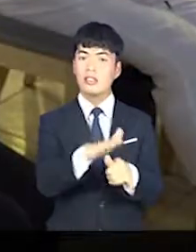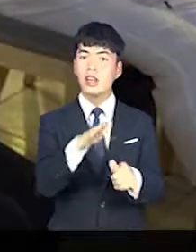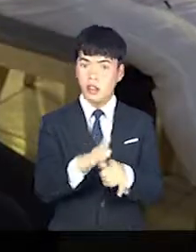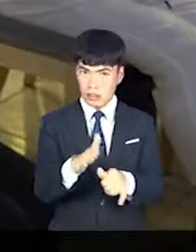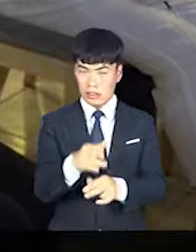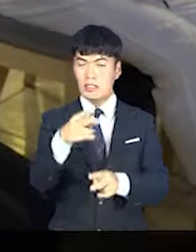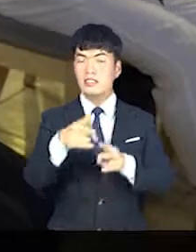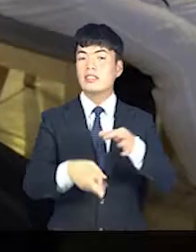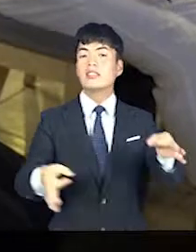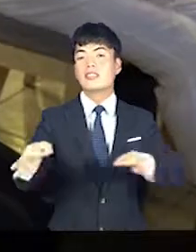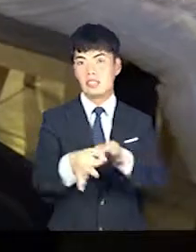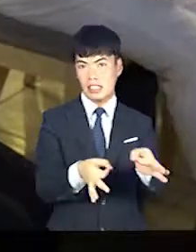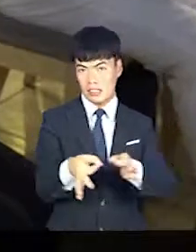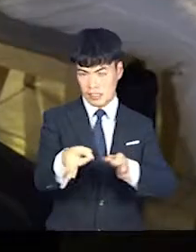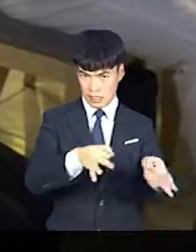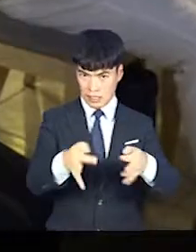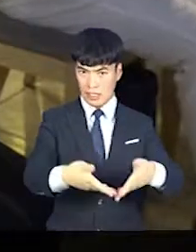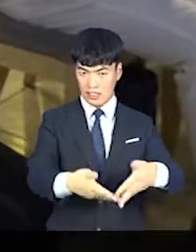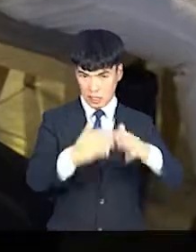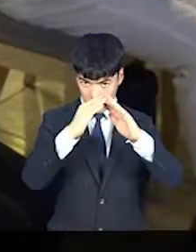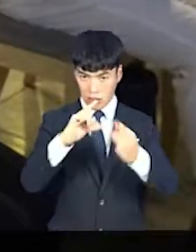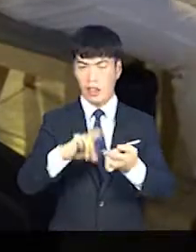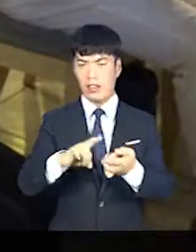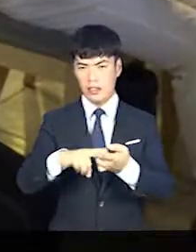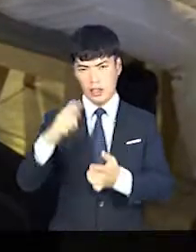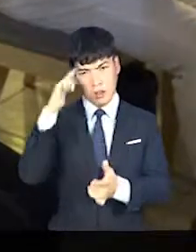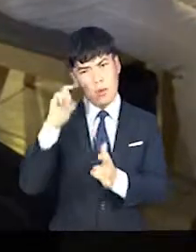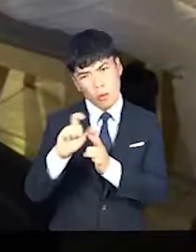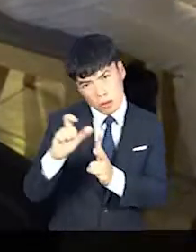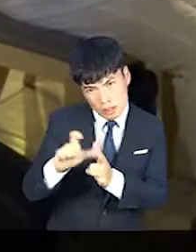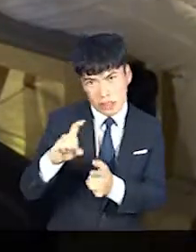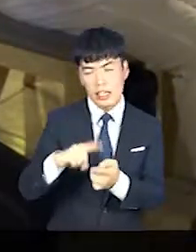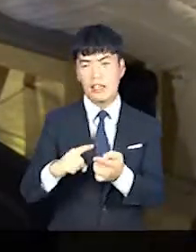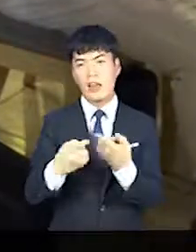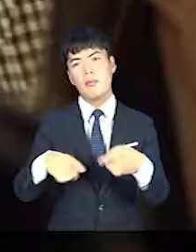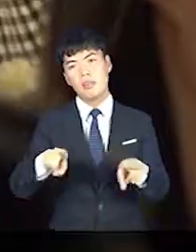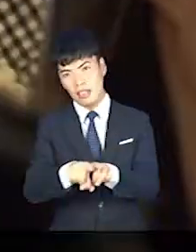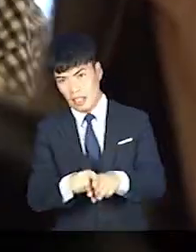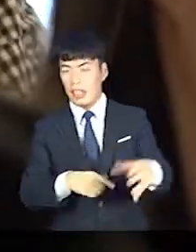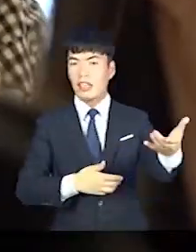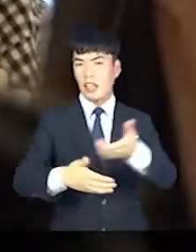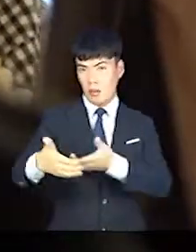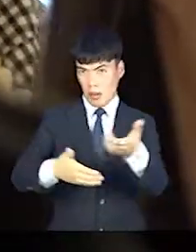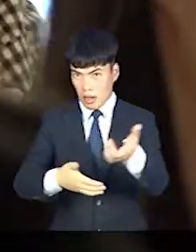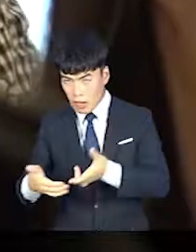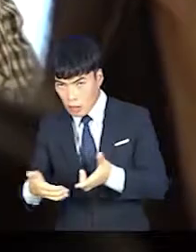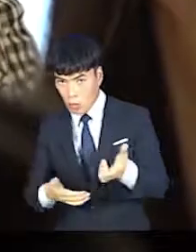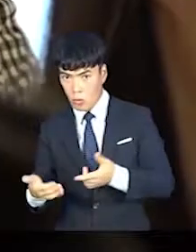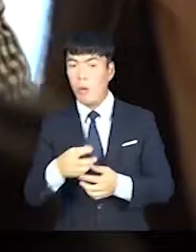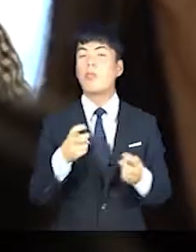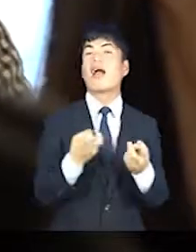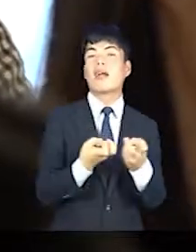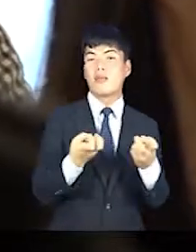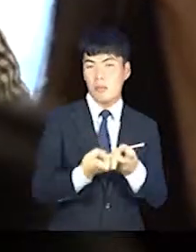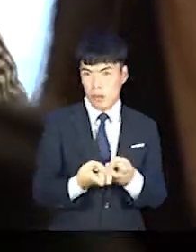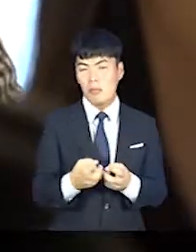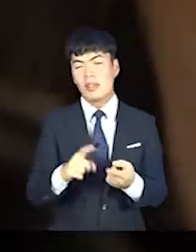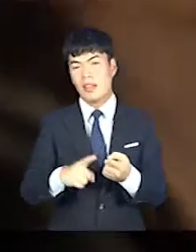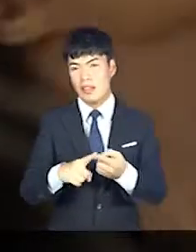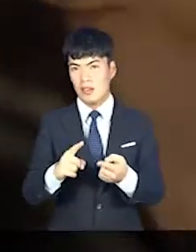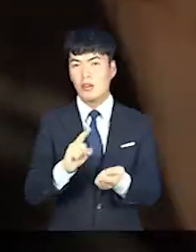상인 창업 성공 사례 상권 활성화 방안 등에 대한 고민을 함께 나누고 노하우를 공유하는 뜻깊은 시간으로